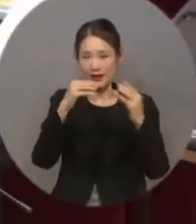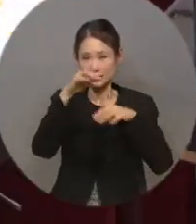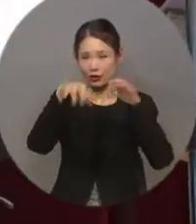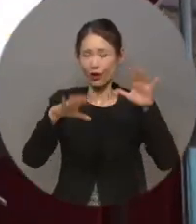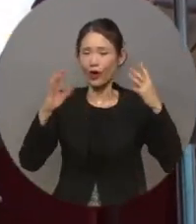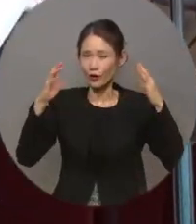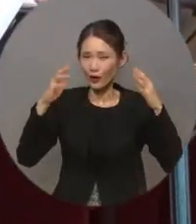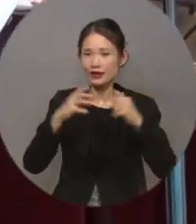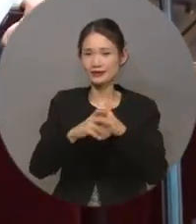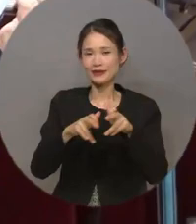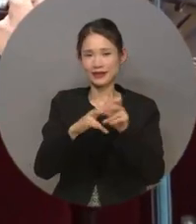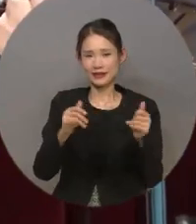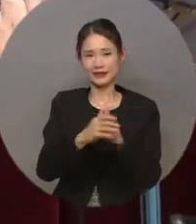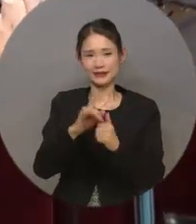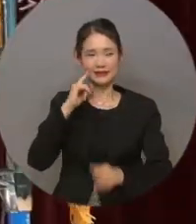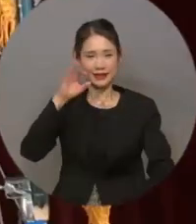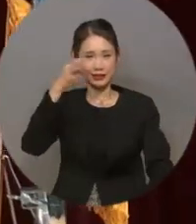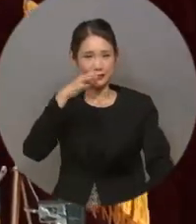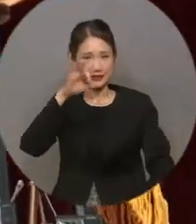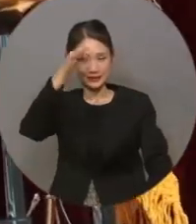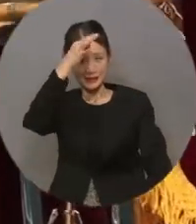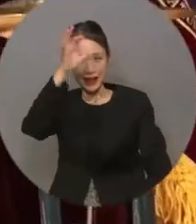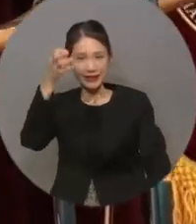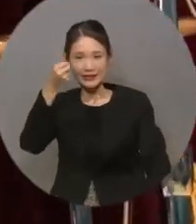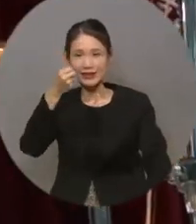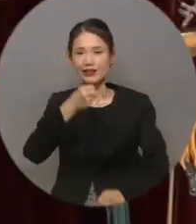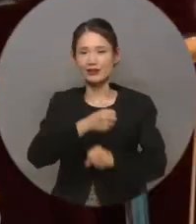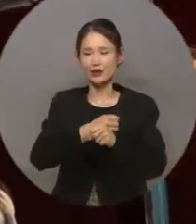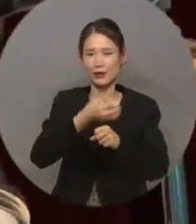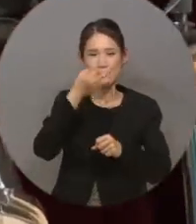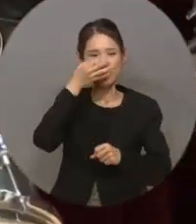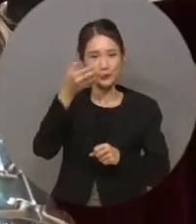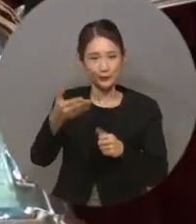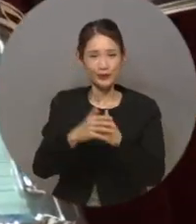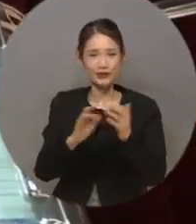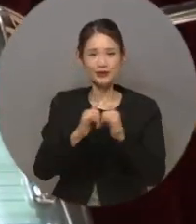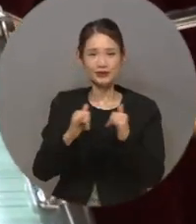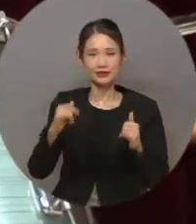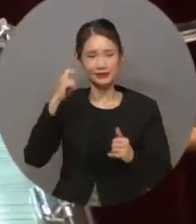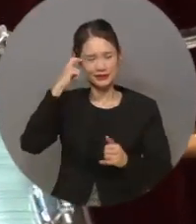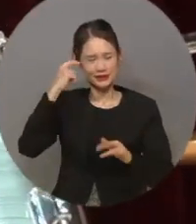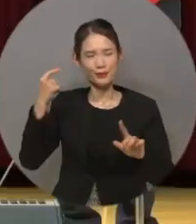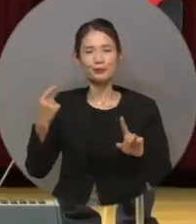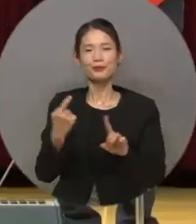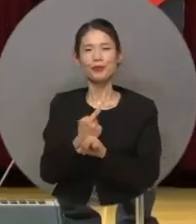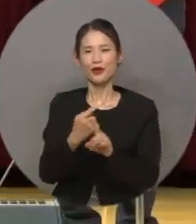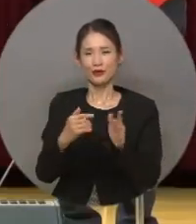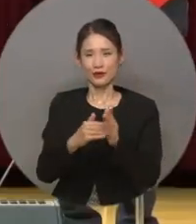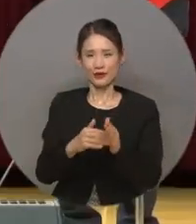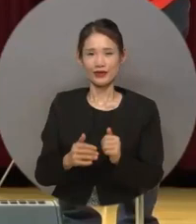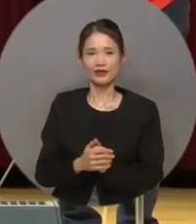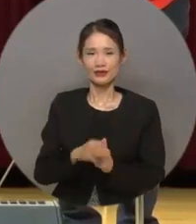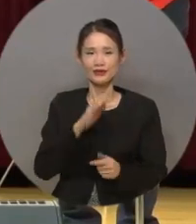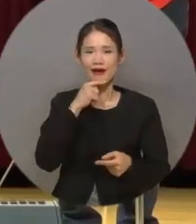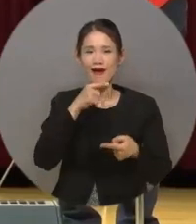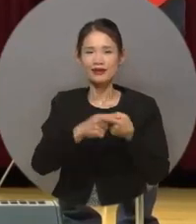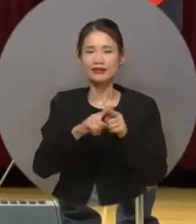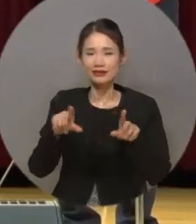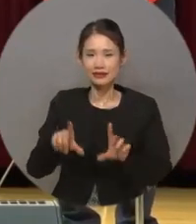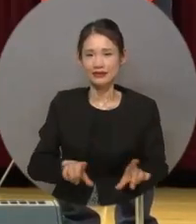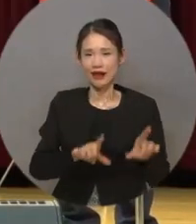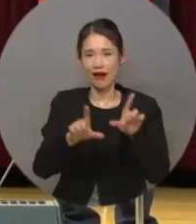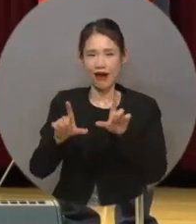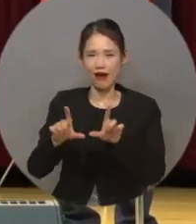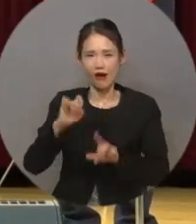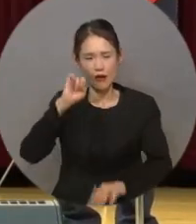장애 당사자들의 예술적 재능으로 어울려진 이번 행사는 양주 시민 의식의 변화였습니다. 당연한 일상의 삶이 쉽지